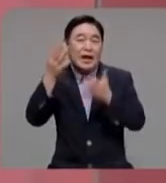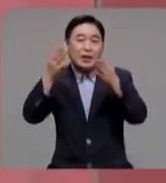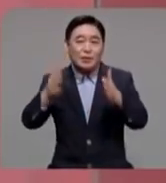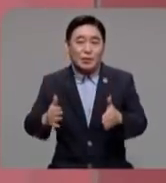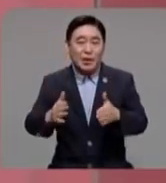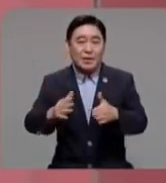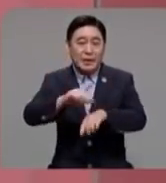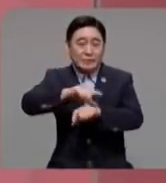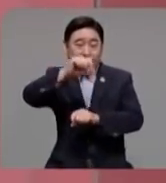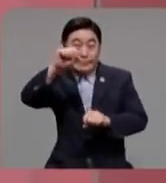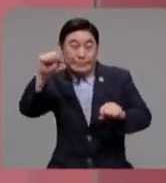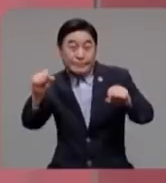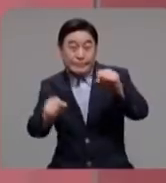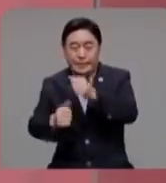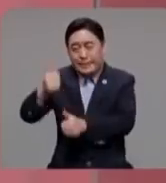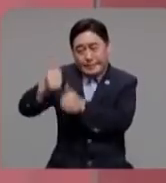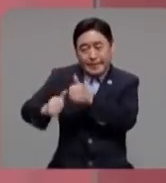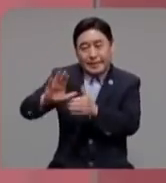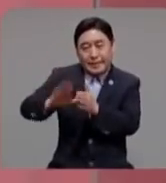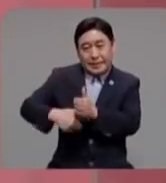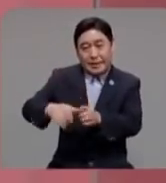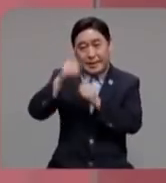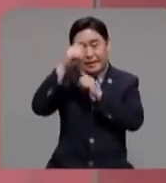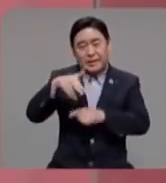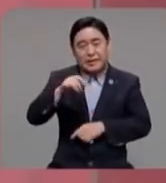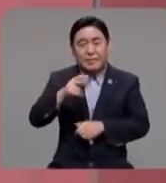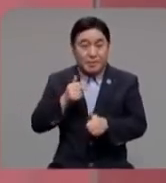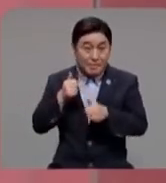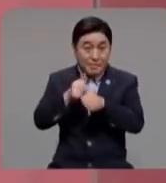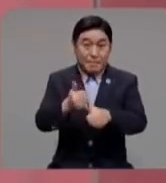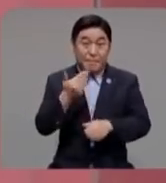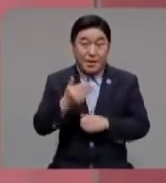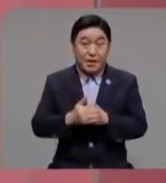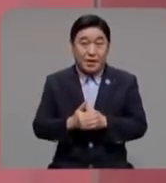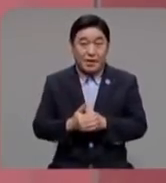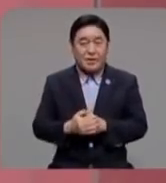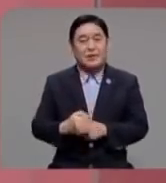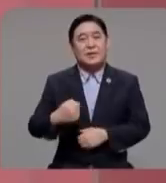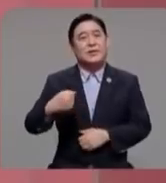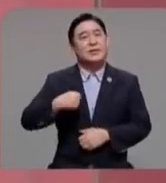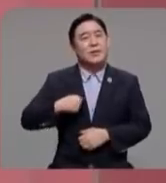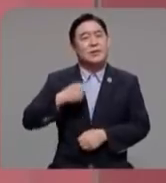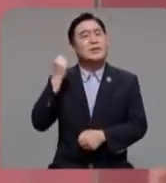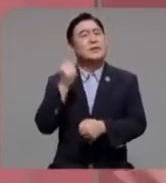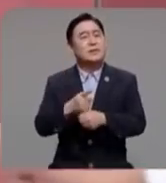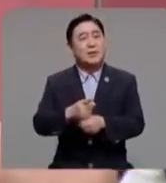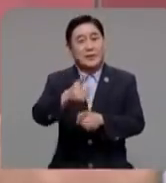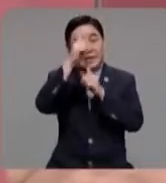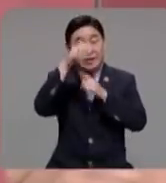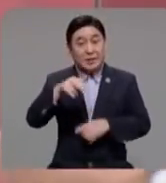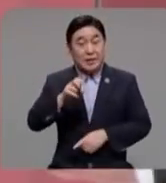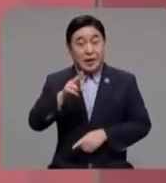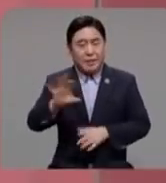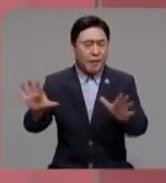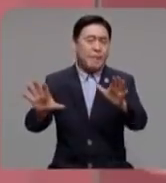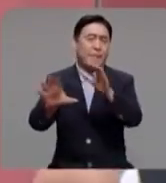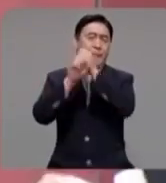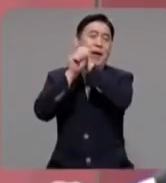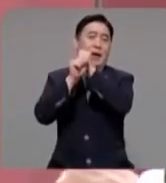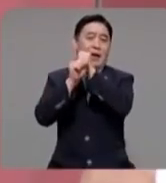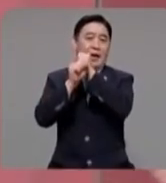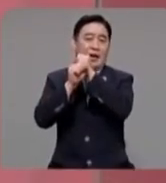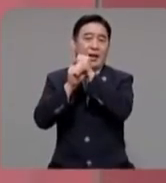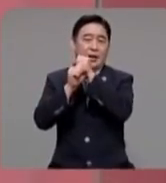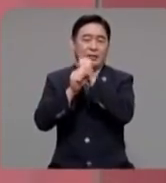치러질 장기전에서 이재명을 쓰러뜨릴 수 있다고 생각합니다. 원희룡은 이미 이재명에 대한 파악과 이재명에